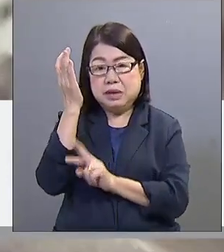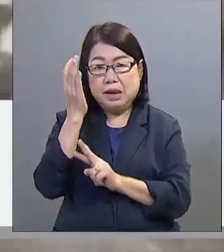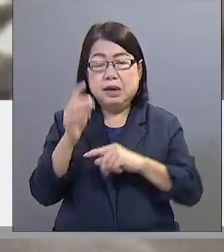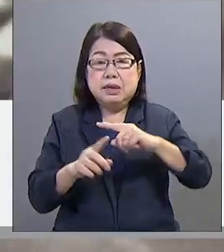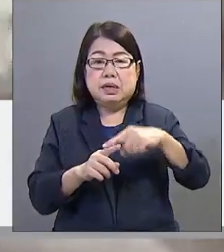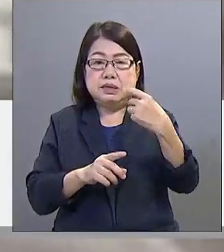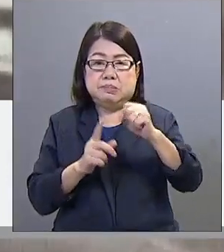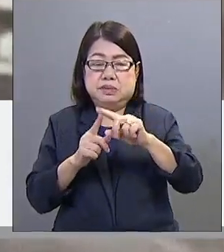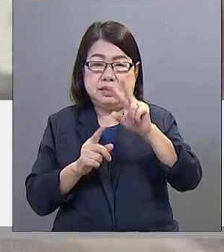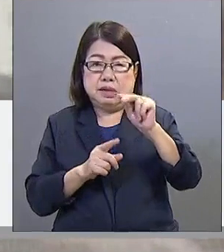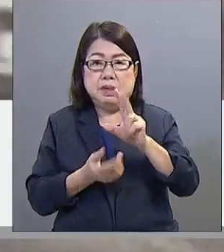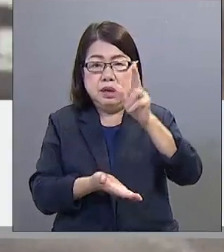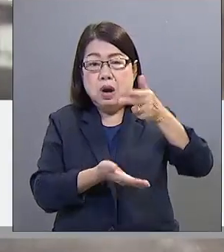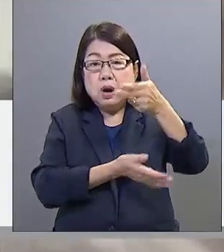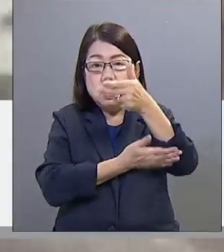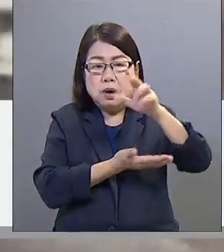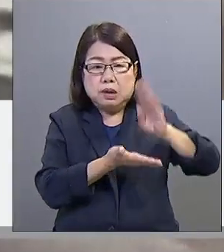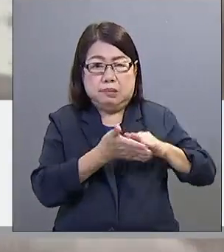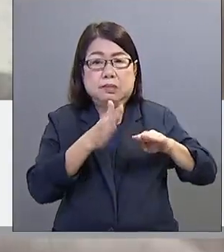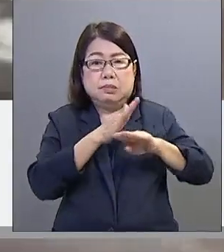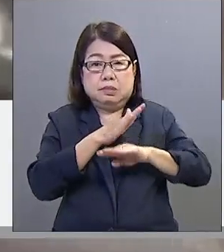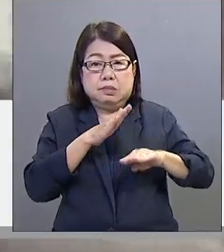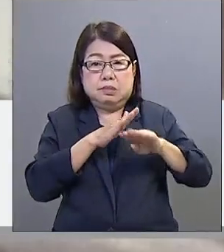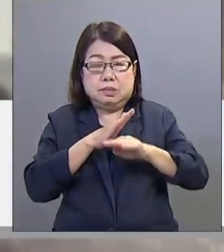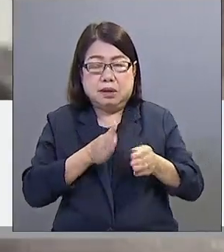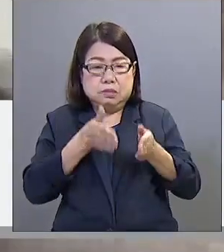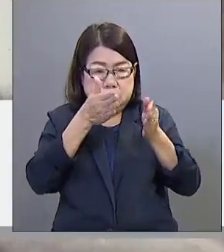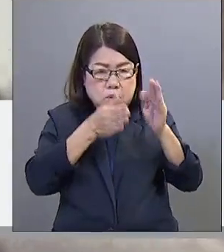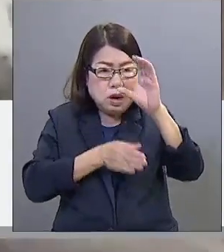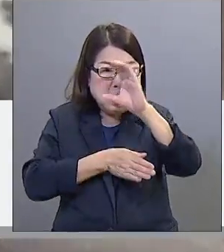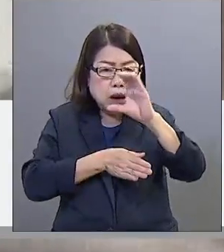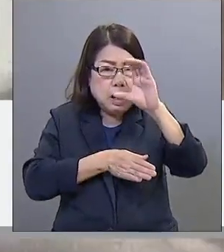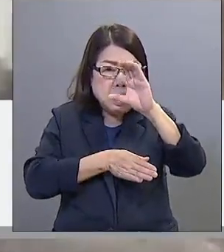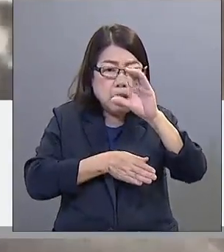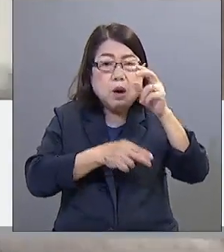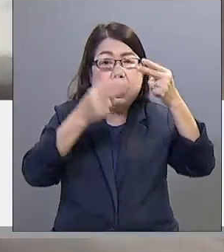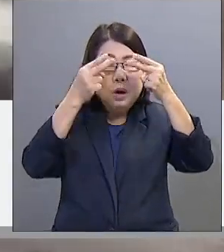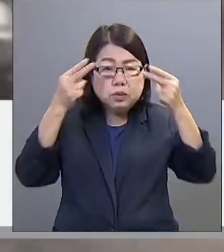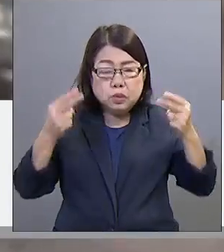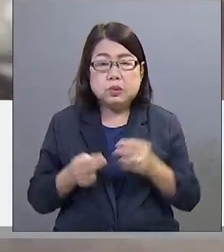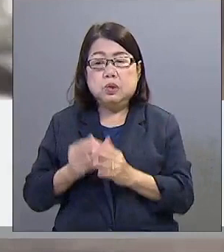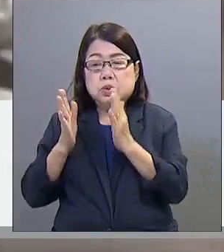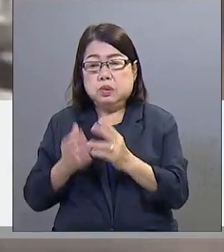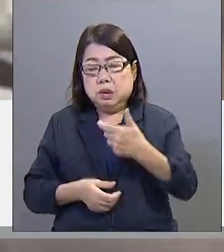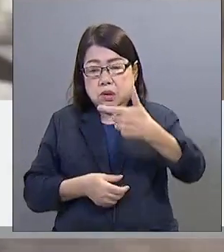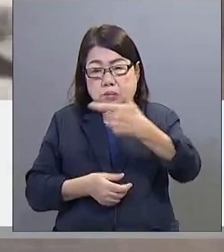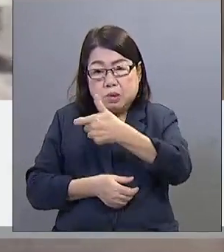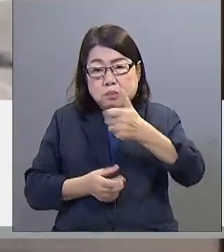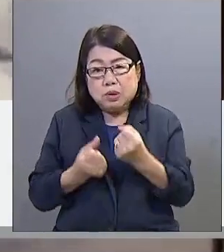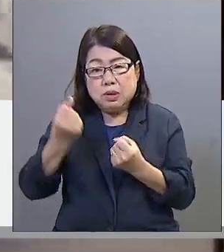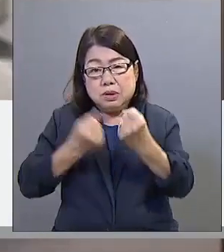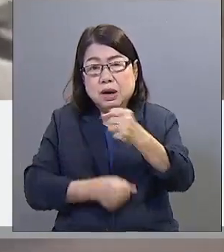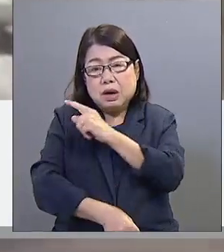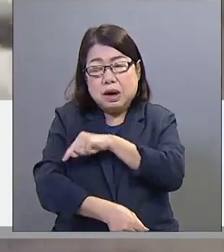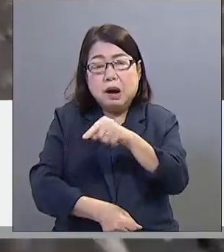ฐานสำคัญที่ตำรวจใช้ในการติดตามตัวผู้ต้องหาประกอบกับคำให้การของผู้เสียหายที่ระบุว่ามูลเหตุน่าจะมาจากเรื่องติดค้าง